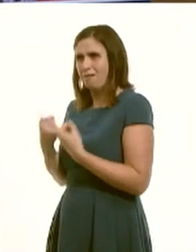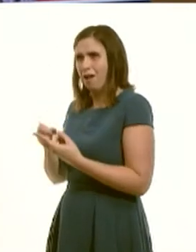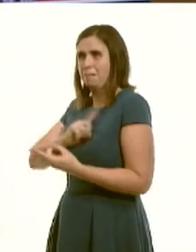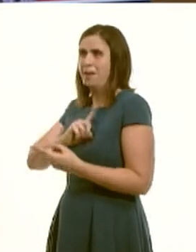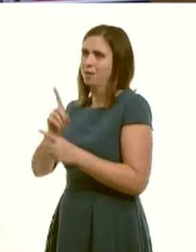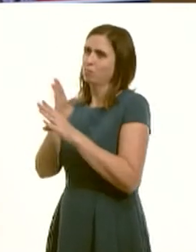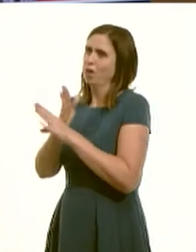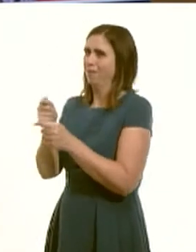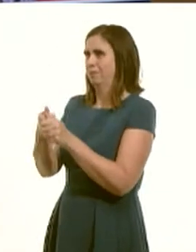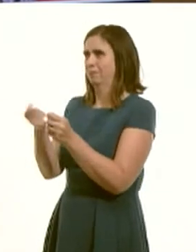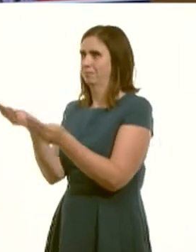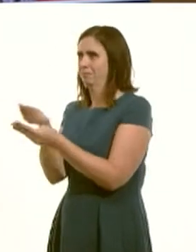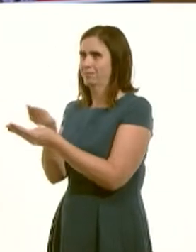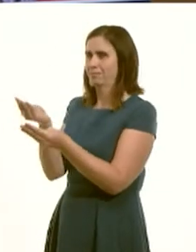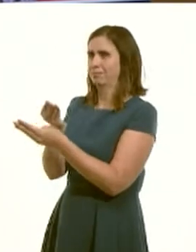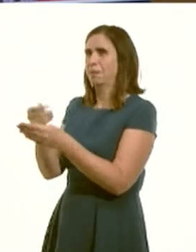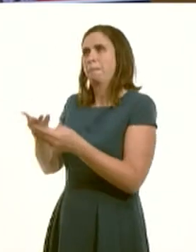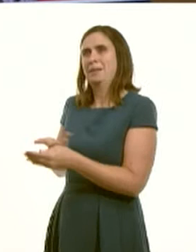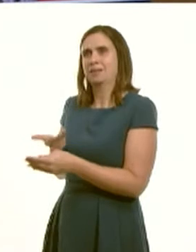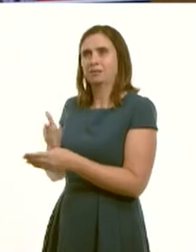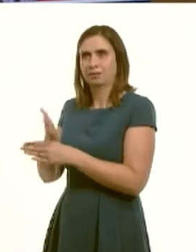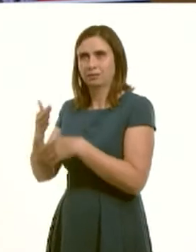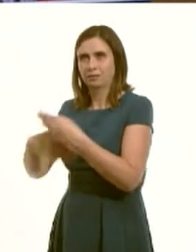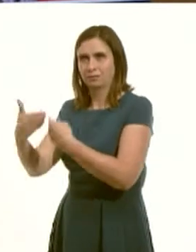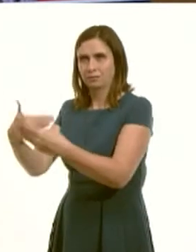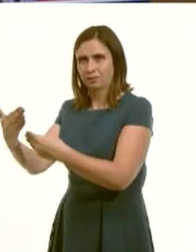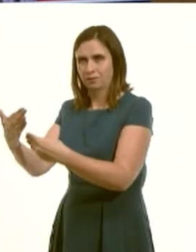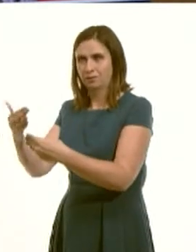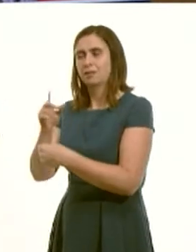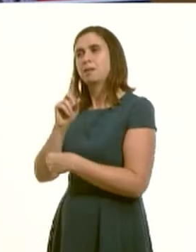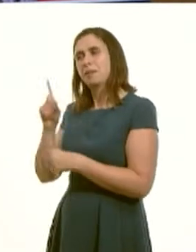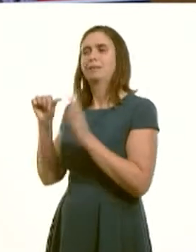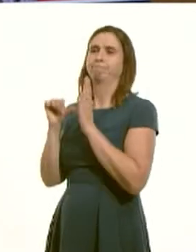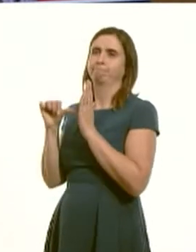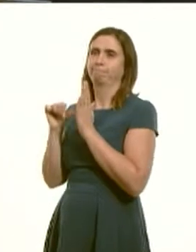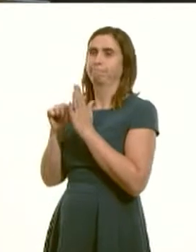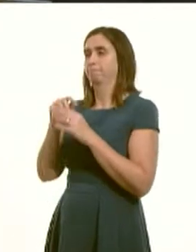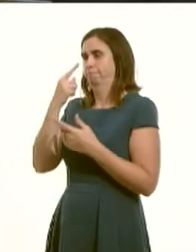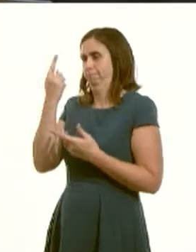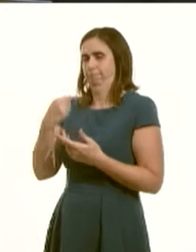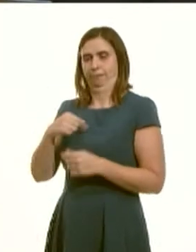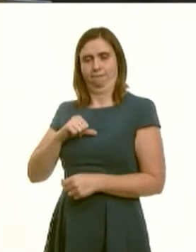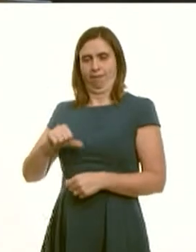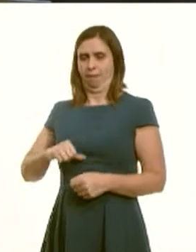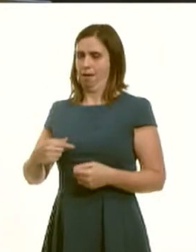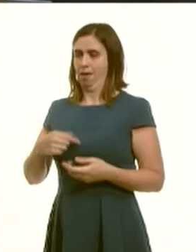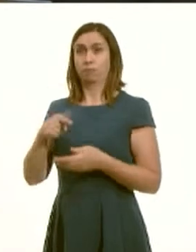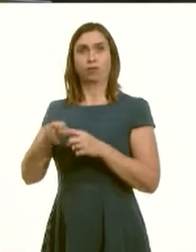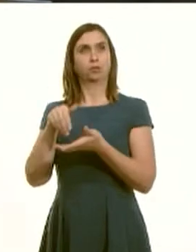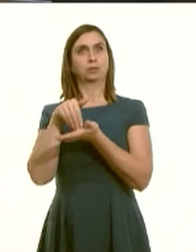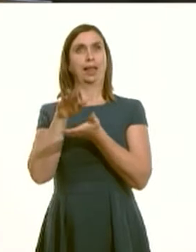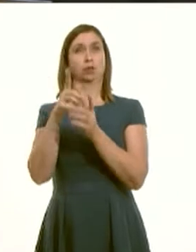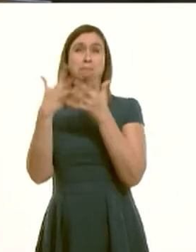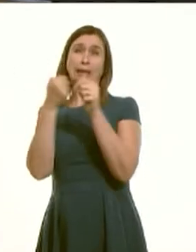ben, bod e'n anodd dros ben lle mae unigolyn yn gwerthu i gwmni mawr, yn nil y mae'r gwendid. Felly unrhyw beth sy'n